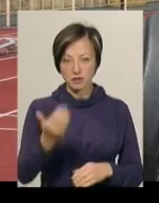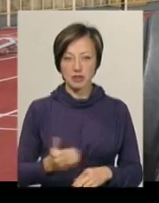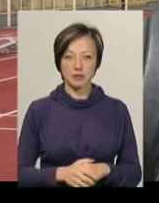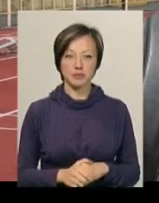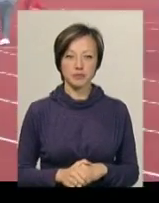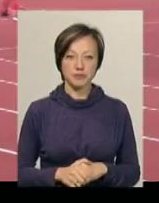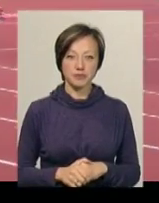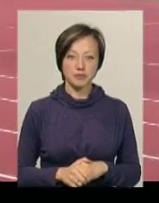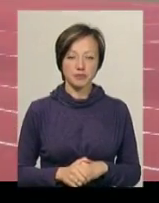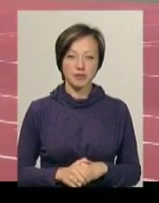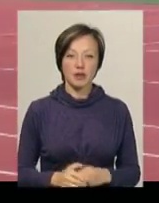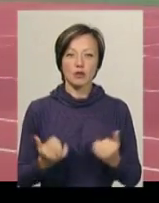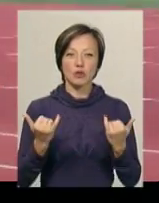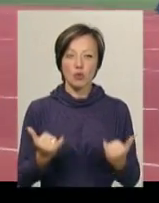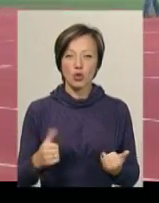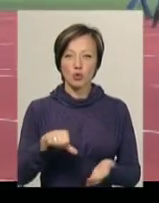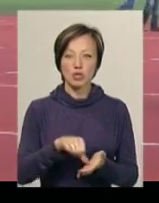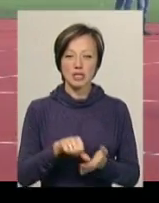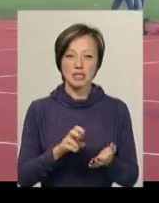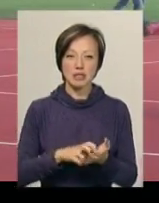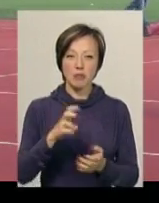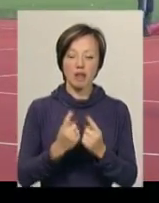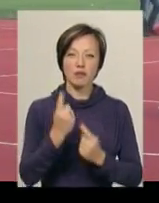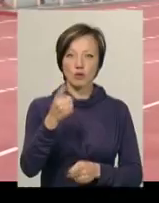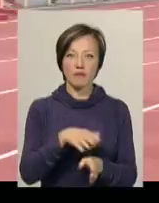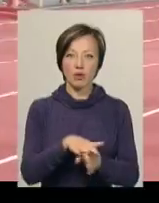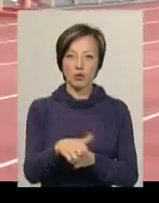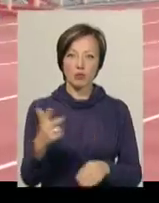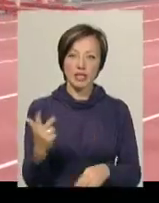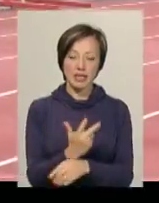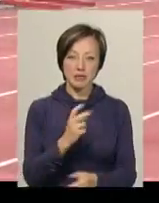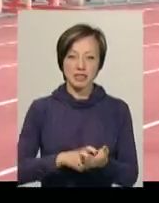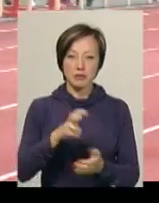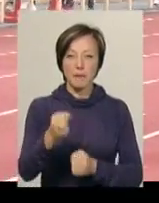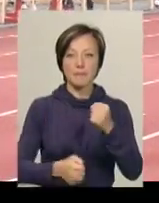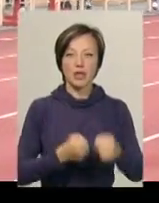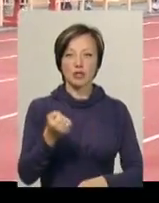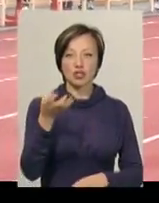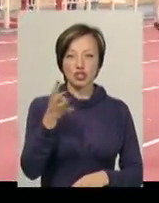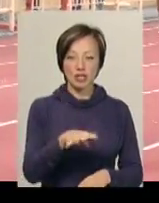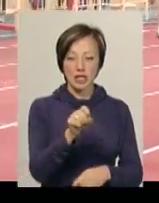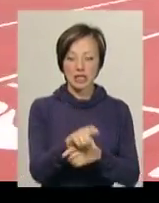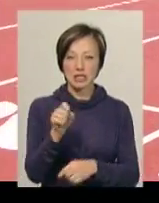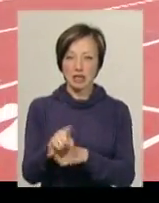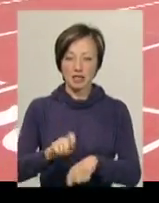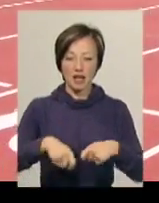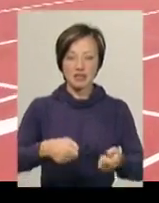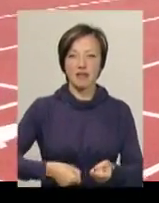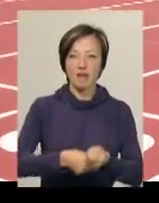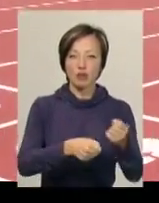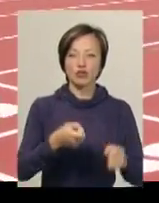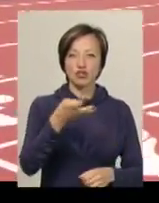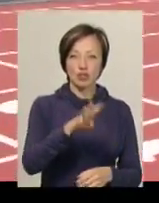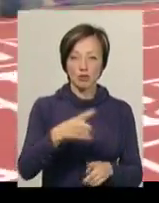загальної спартакіади. Сьогодні учасники стрибали в висоту, виконували потрійні стрибки, бігали 4 дистанції та естафету 4 по 100